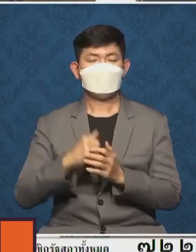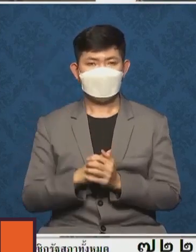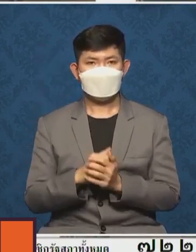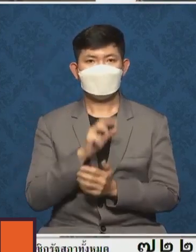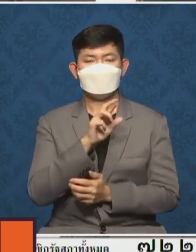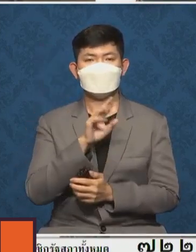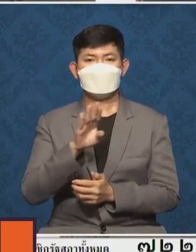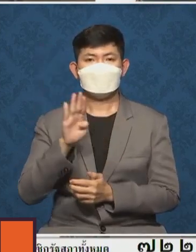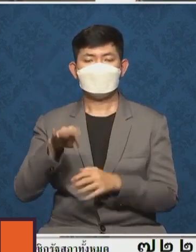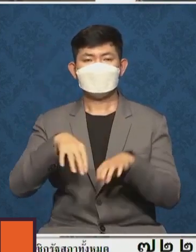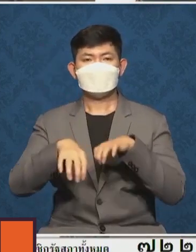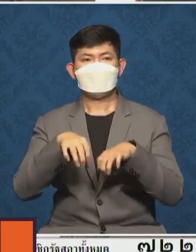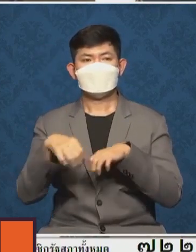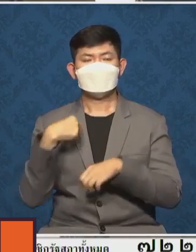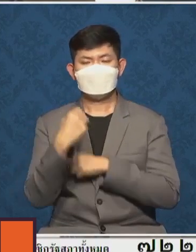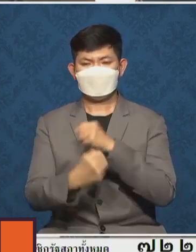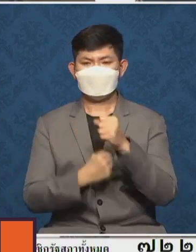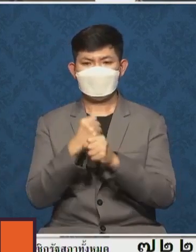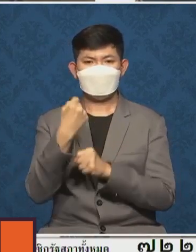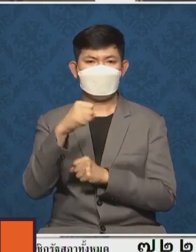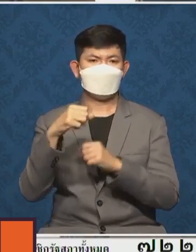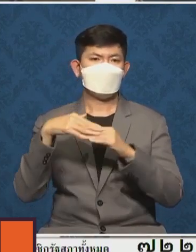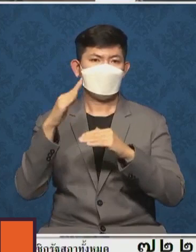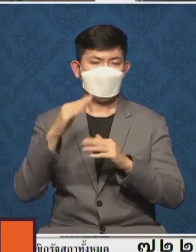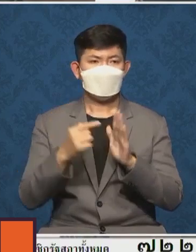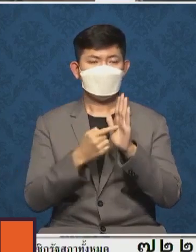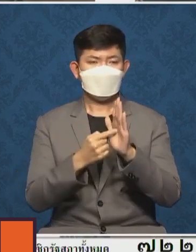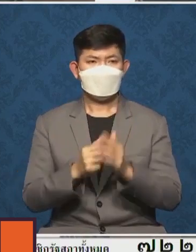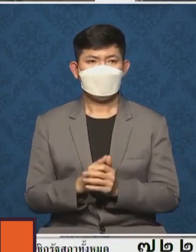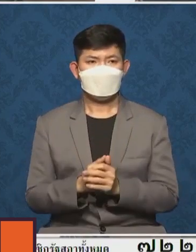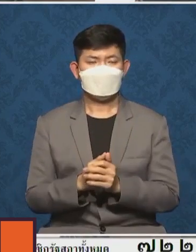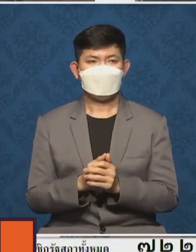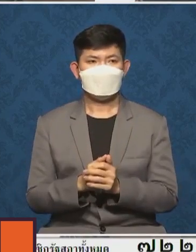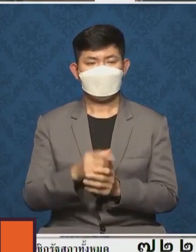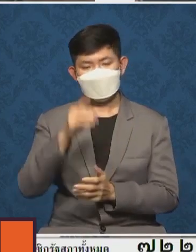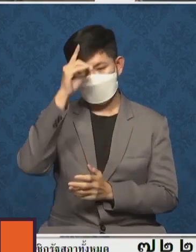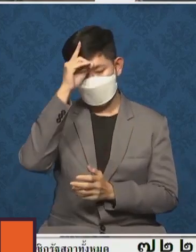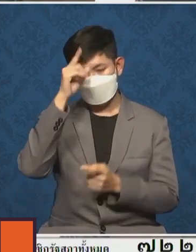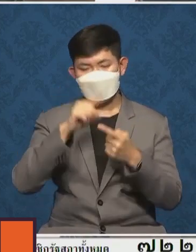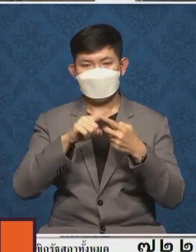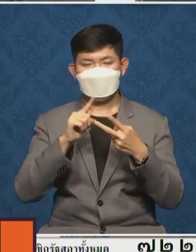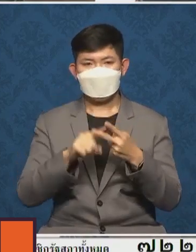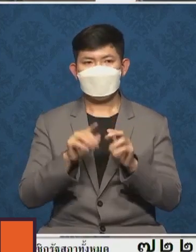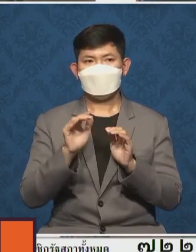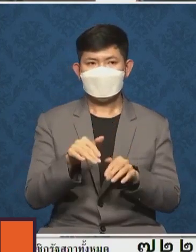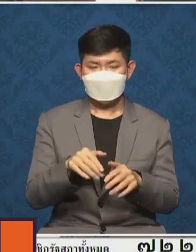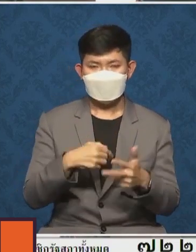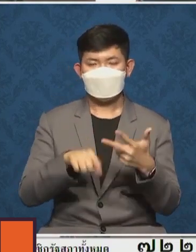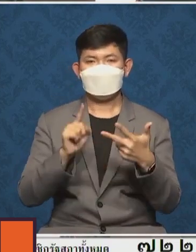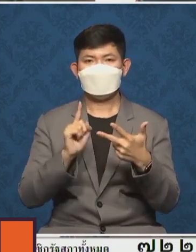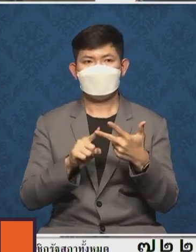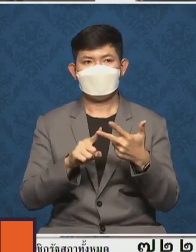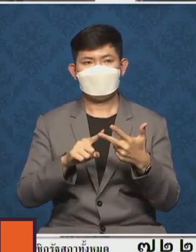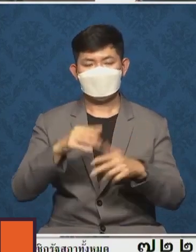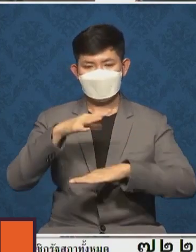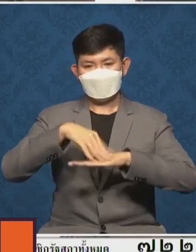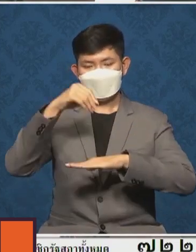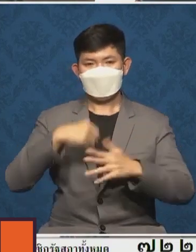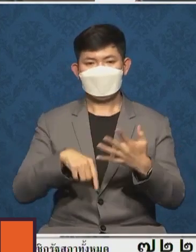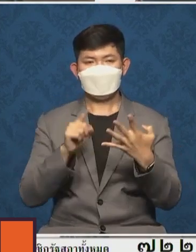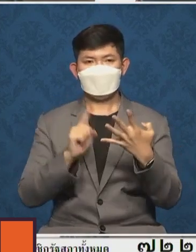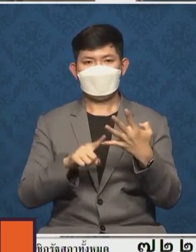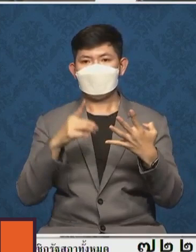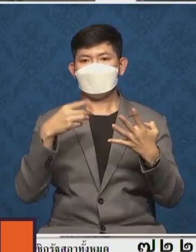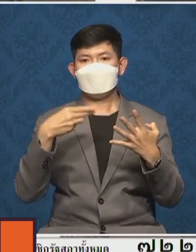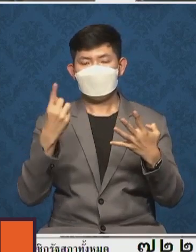บนี้มาหลายสิบปีแล้วครับไม่ว่าจะเป็นประเทศเยอรมนีออสเตรียสวีเดนฮังการีฝรั่งเศสโปร